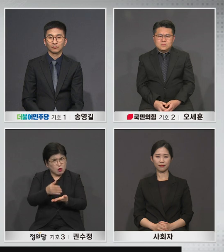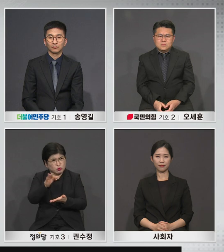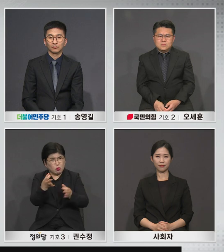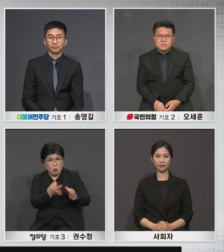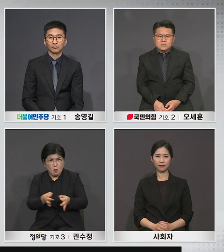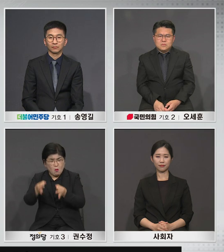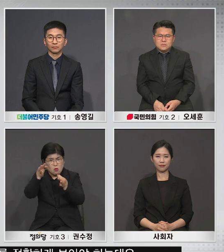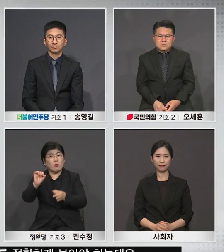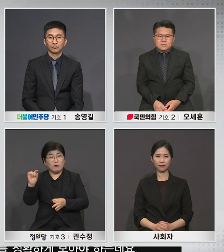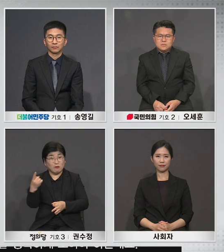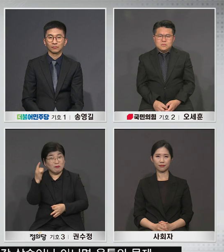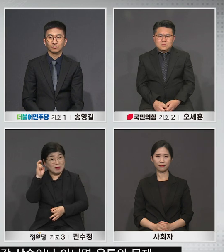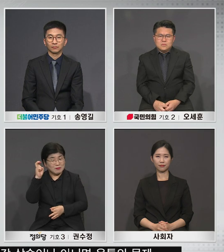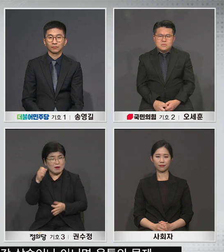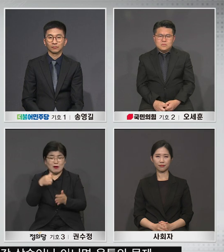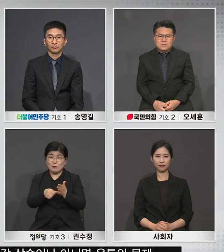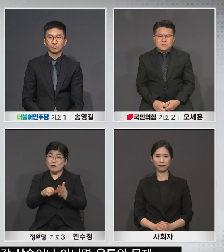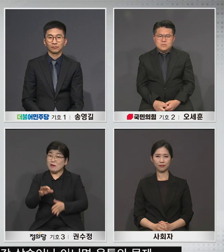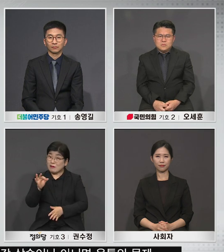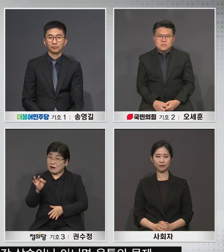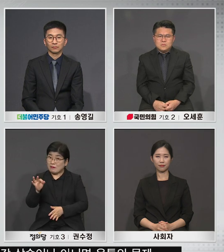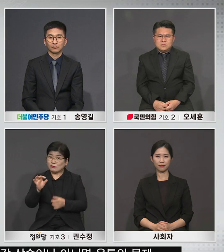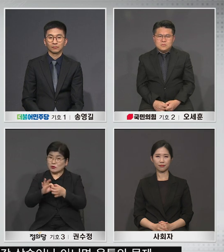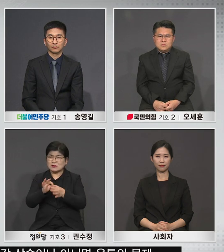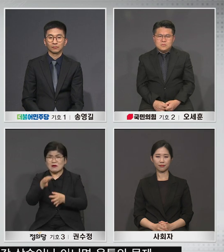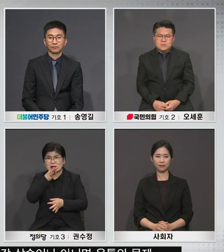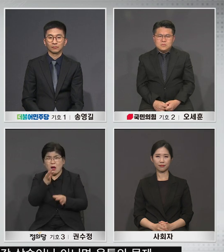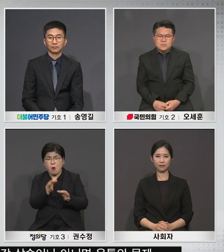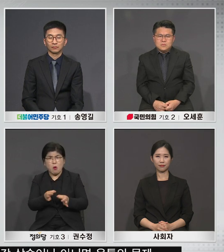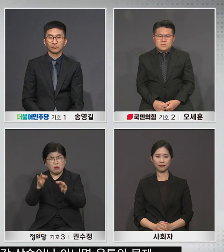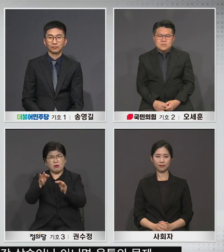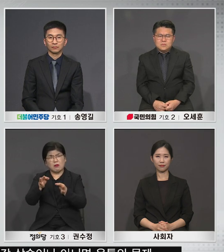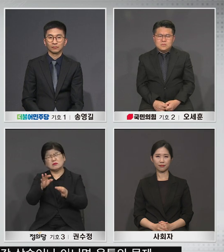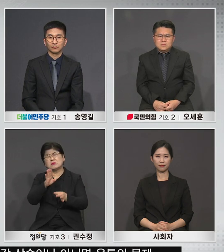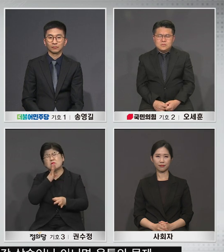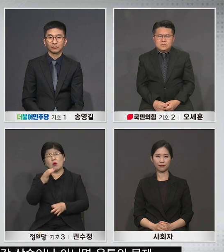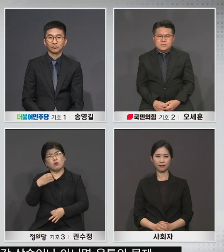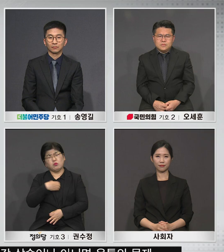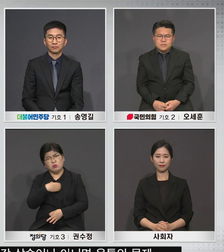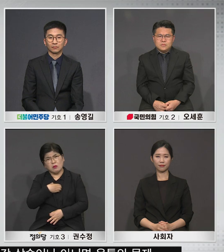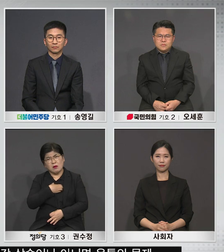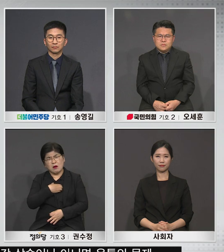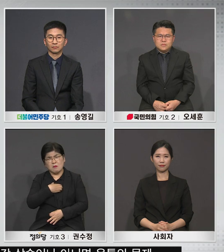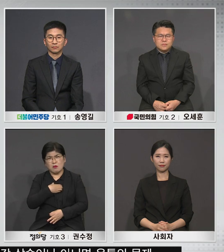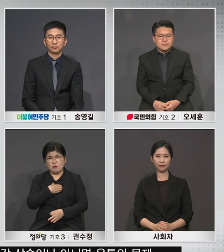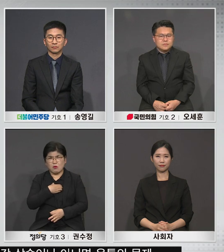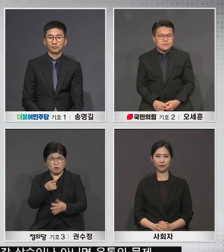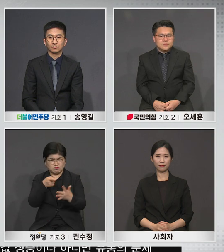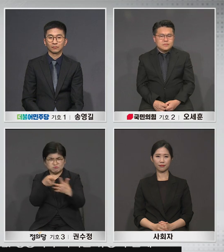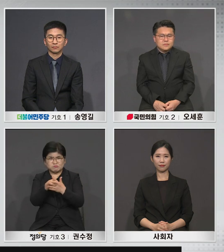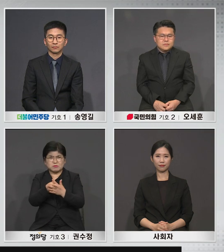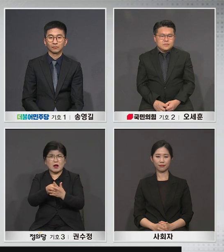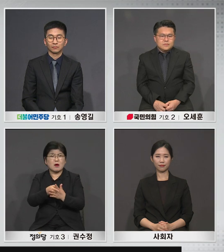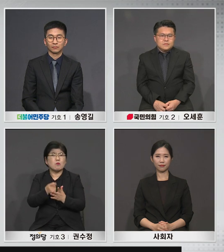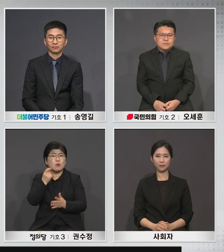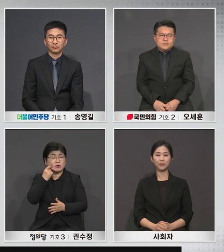지금 물가 인상과 관련하여서 금리를 인상하는 것은 대단히 위험한 문제를 제대로 파악하지 못하는 것이라고 봅니다.